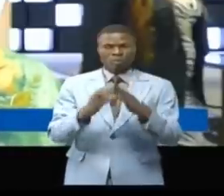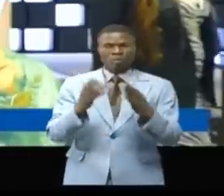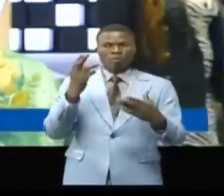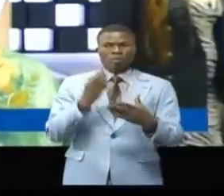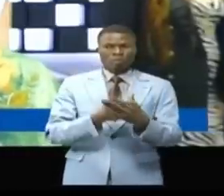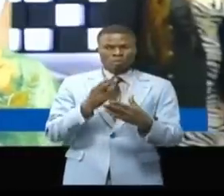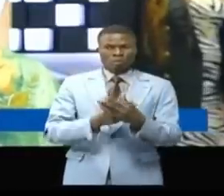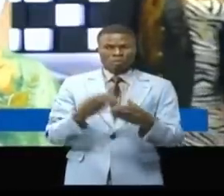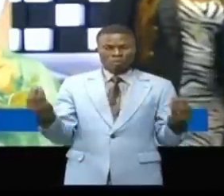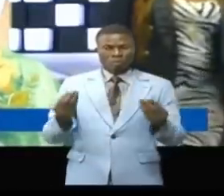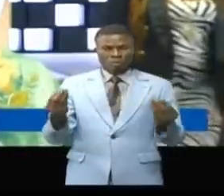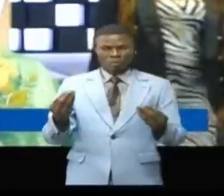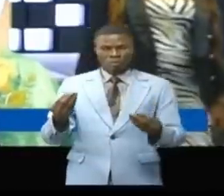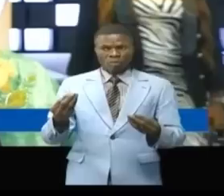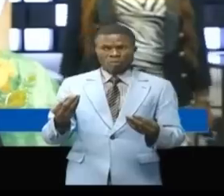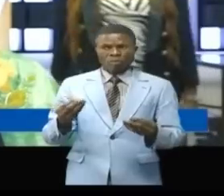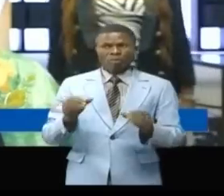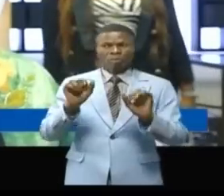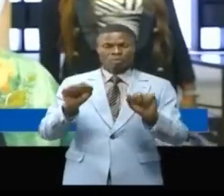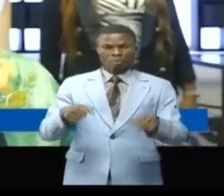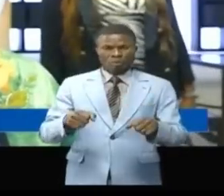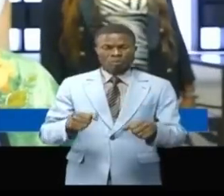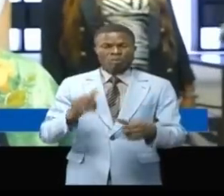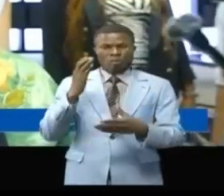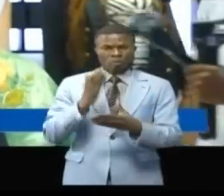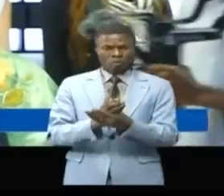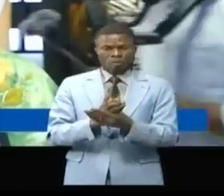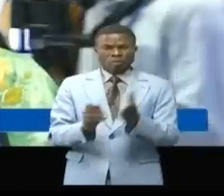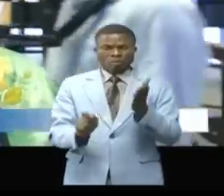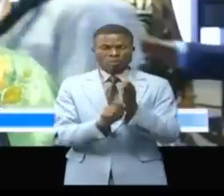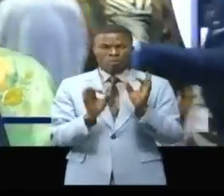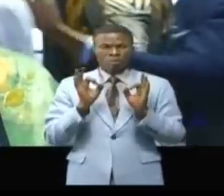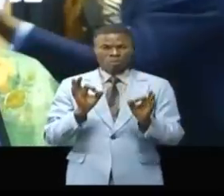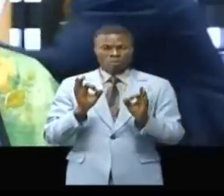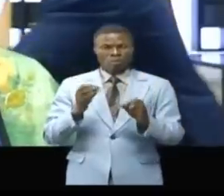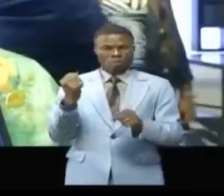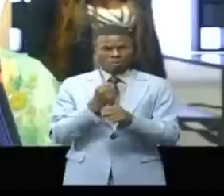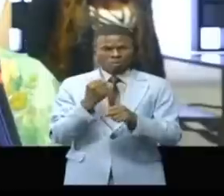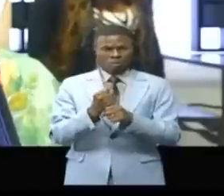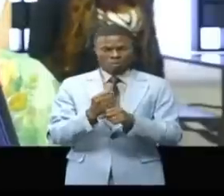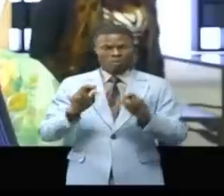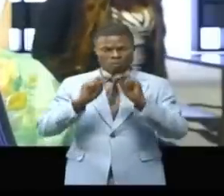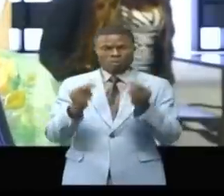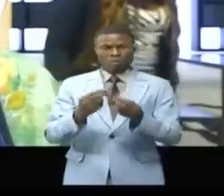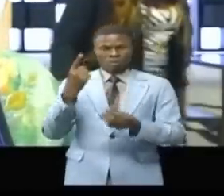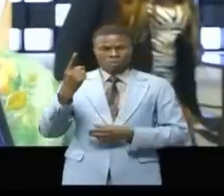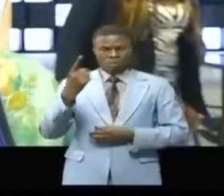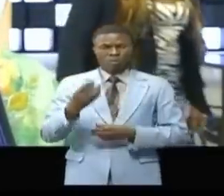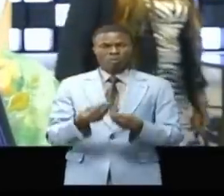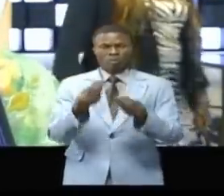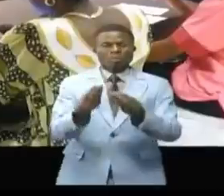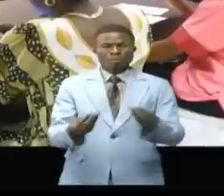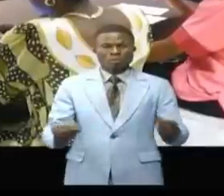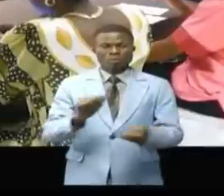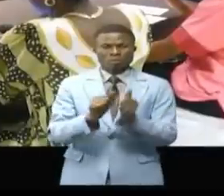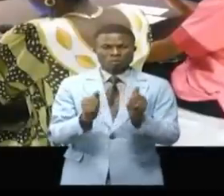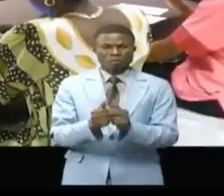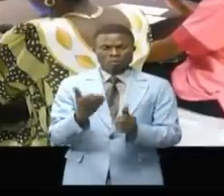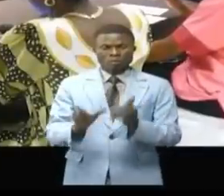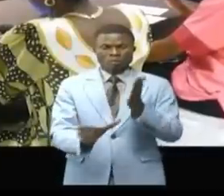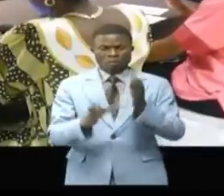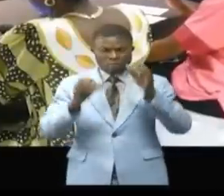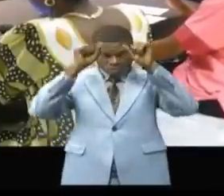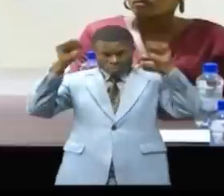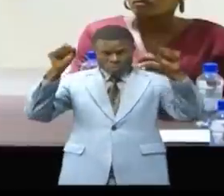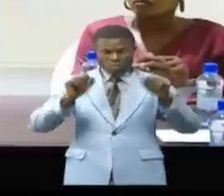handicap. Voilà pourquoi il y a lieu d'arrêter de nouvelles stratégies, de travailler ensemble et résoudre les problèmes. La vice-présidente